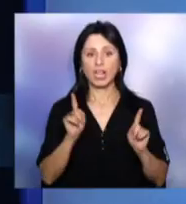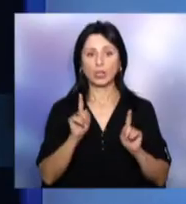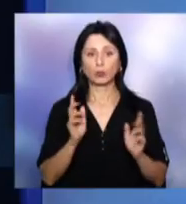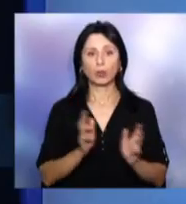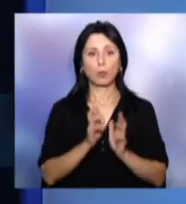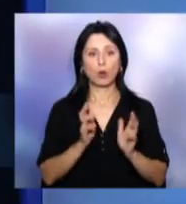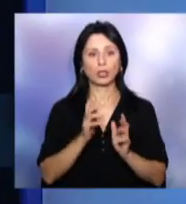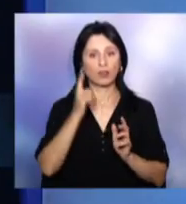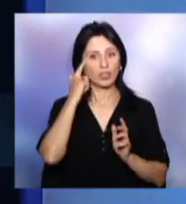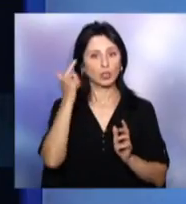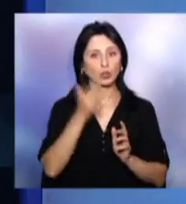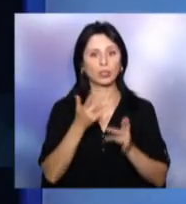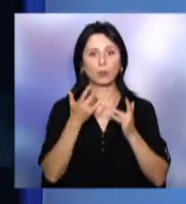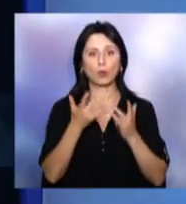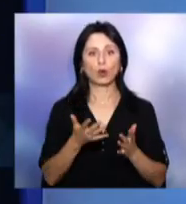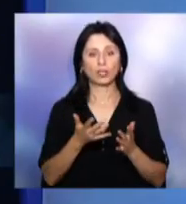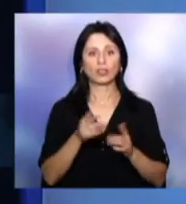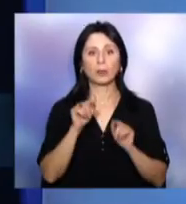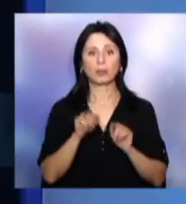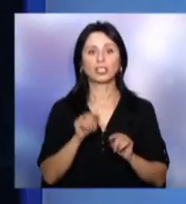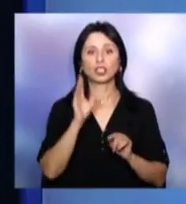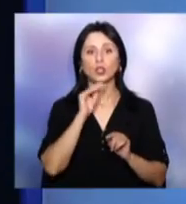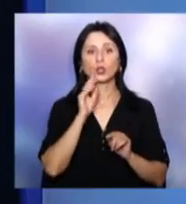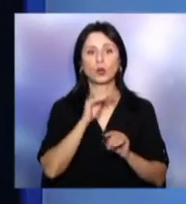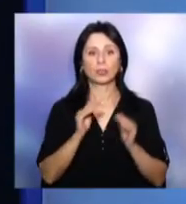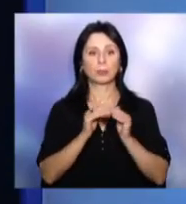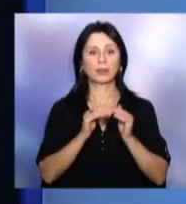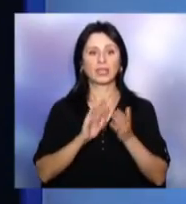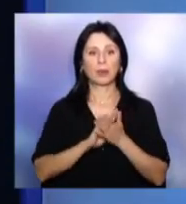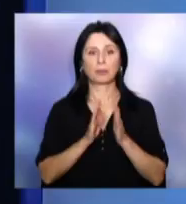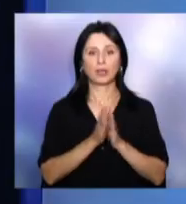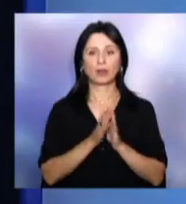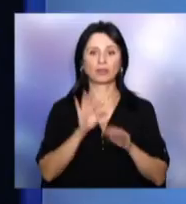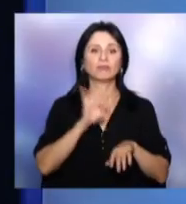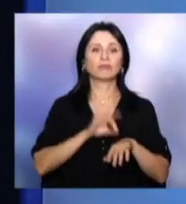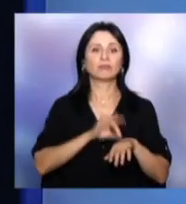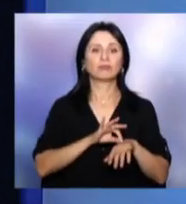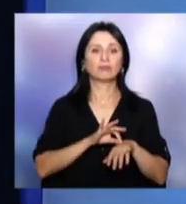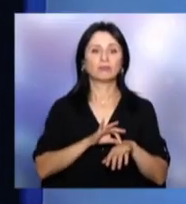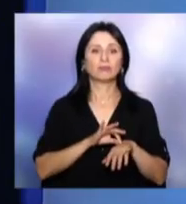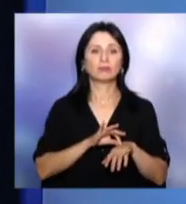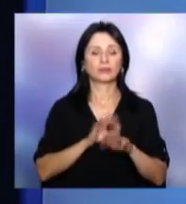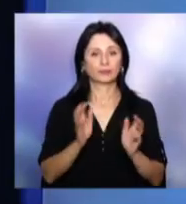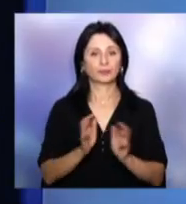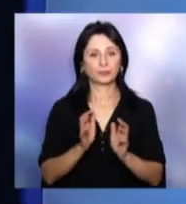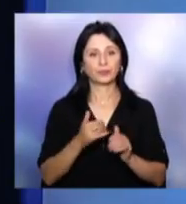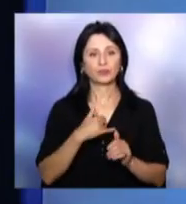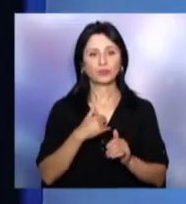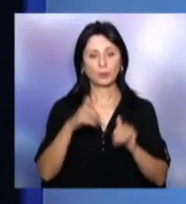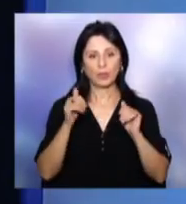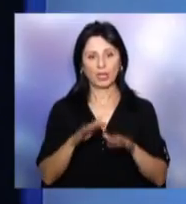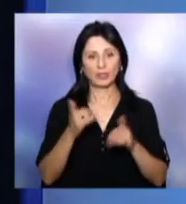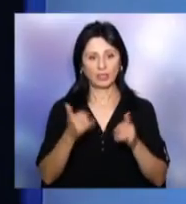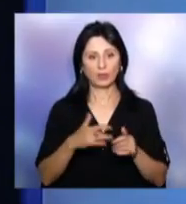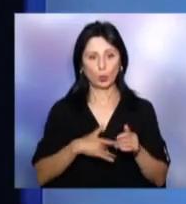მოვლას და ცოდნას მოითხოვს მაშინ, როდესაც ბინის პირობებში ამა თუ იმ დიაგნოზის მქონე პაციენტს ვუყურებთ. დღეს ჩვენ